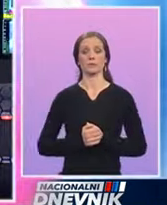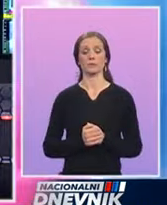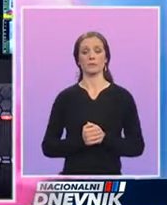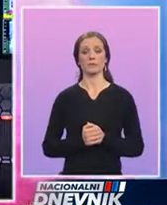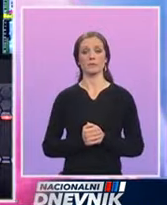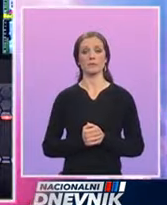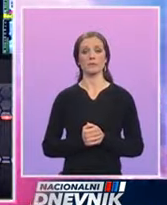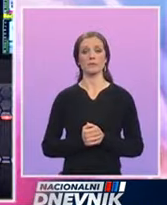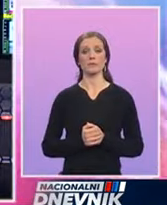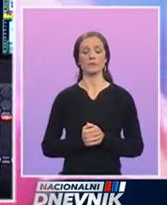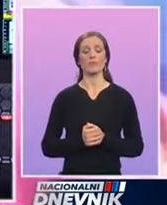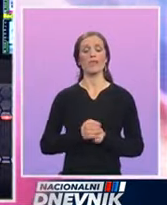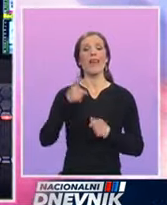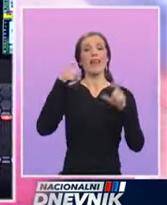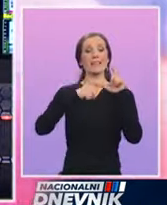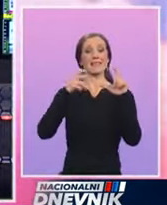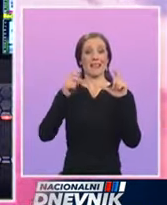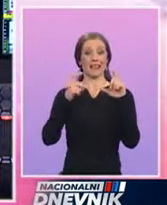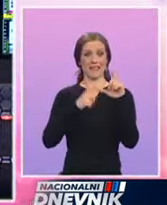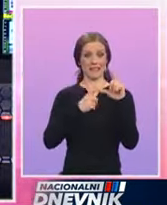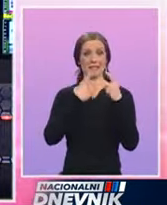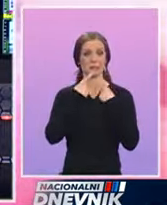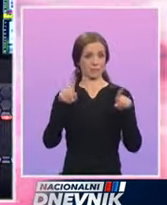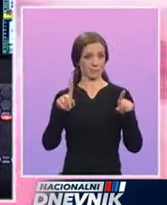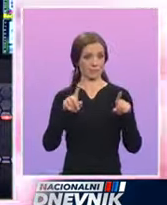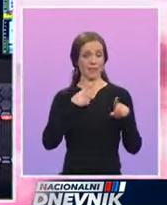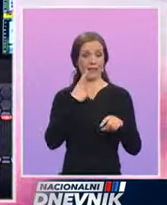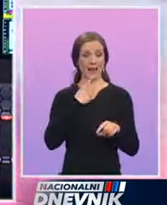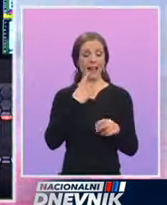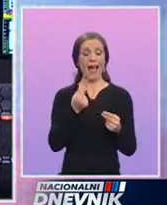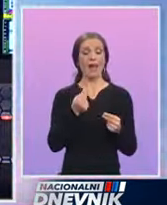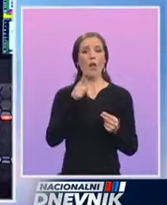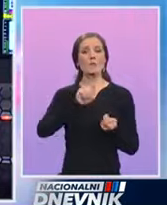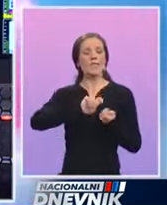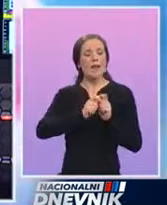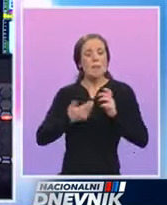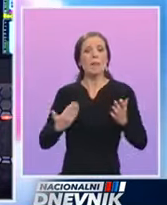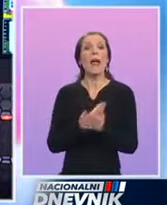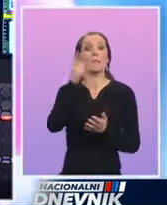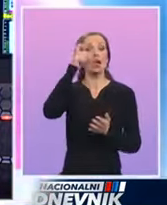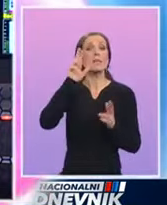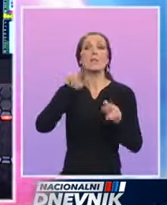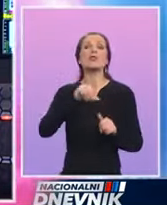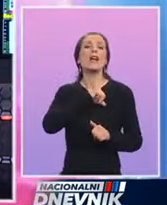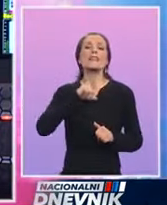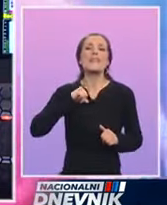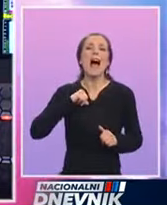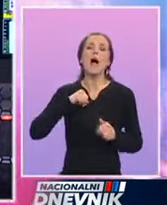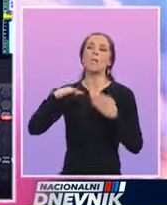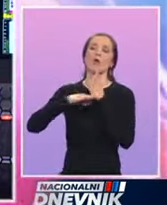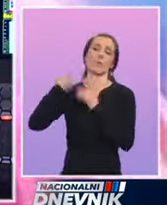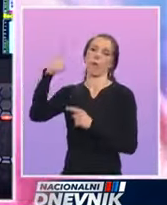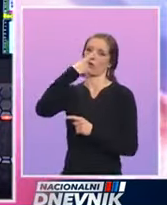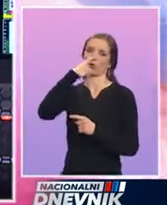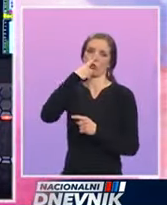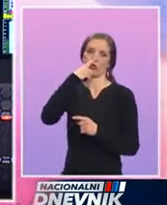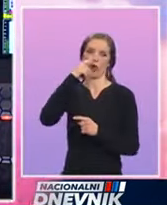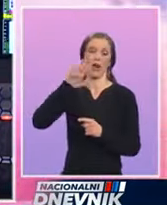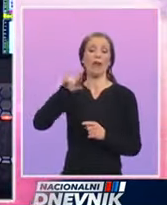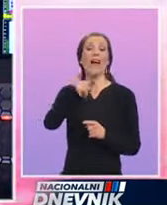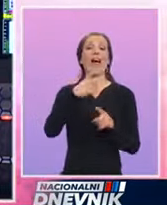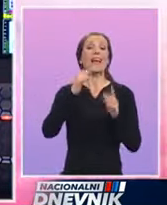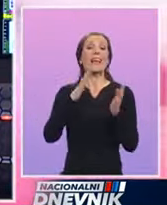izbora. Srpska radikalna stranka poručila je da je ekonomski preporod Srbije moguć samo s pomoći ruskog naroda i da je Krim prva